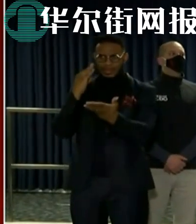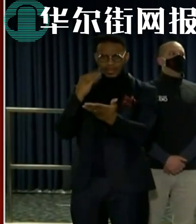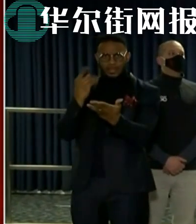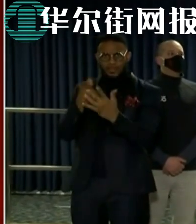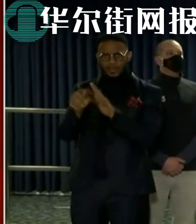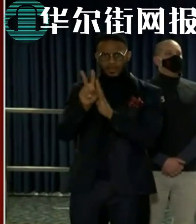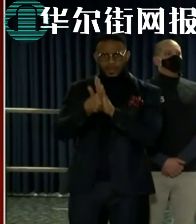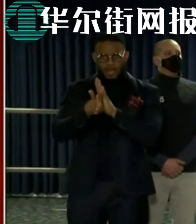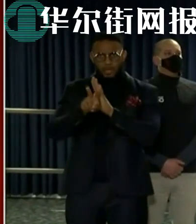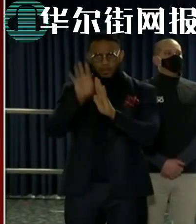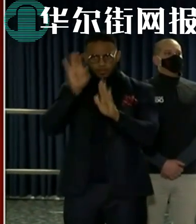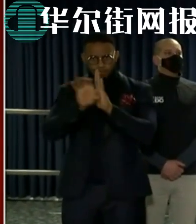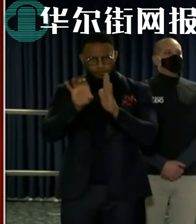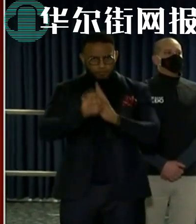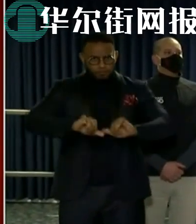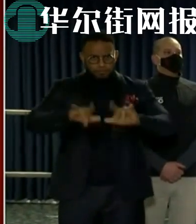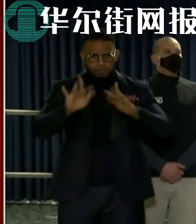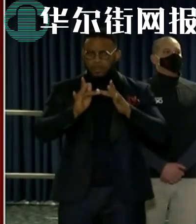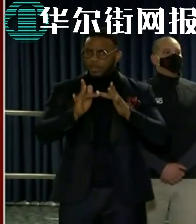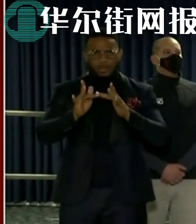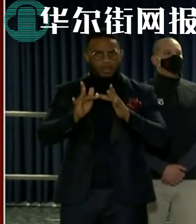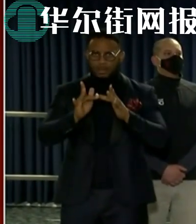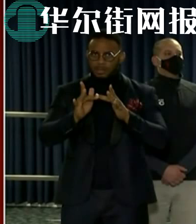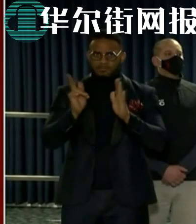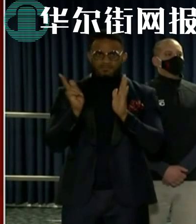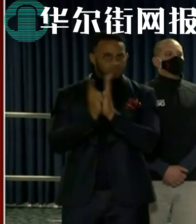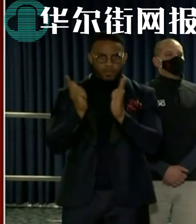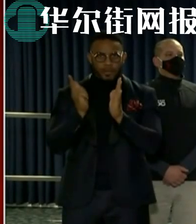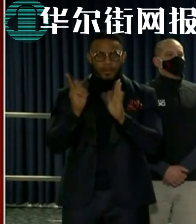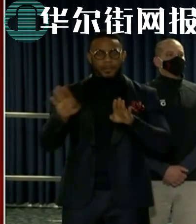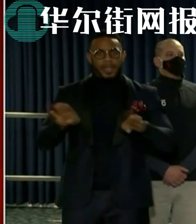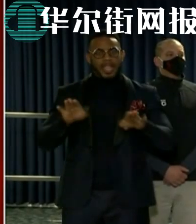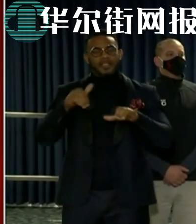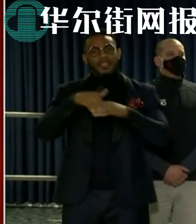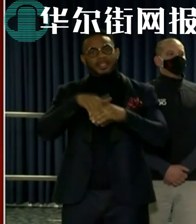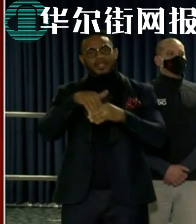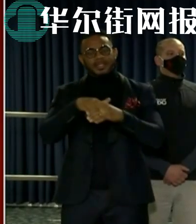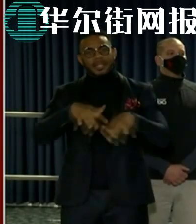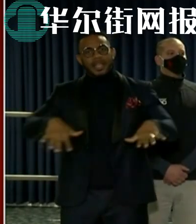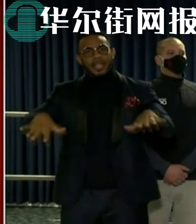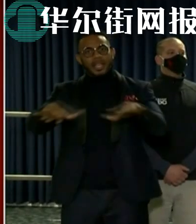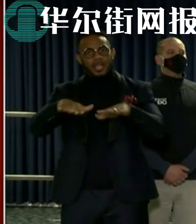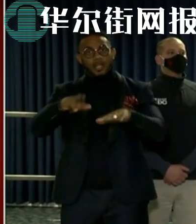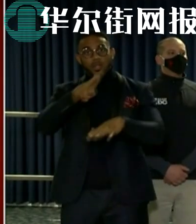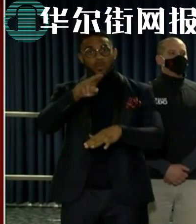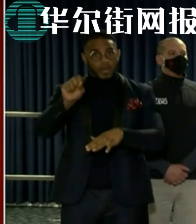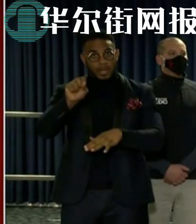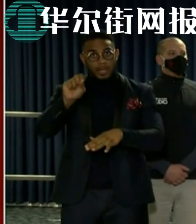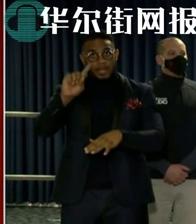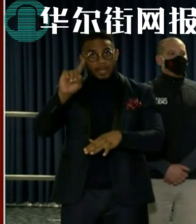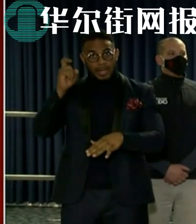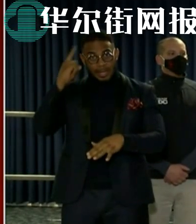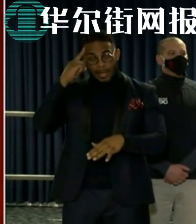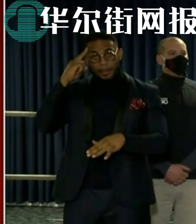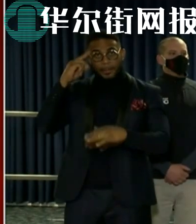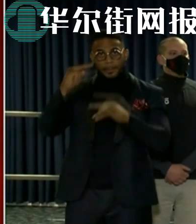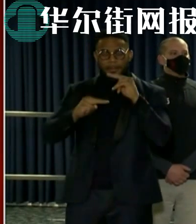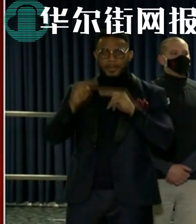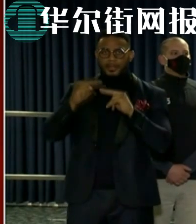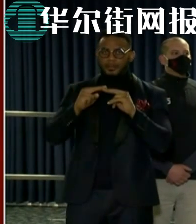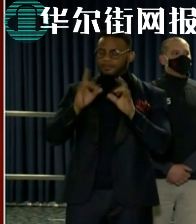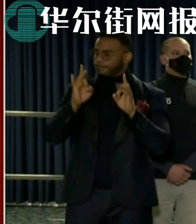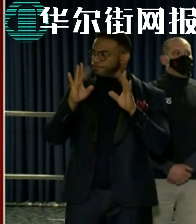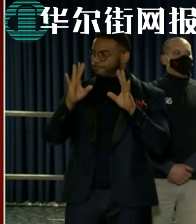对于总统选举人的选举人票进行计票，通常只是简单的形式。但在此之前，社交媒体上出现了数周的威